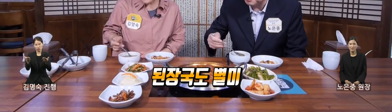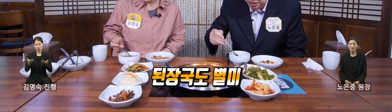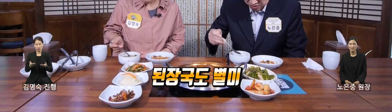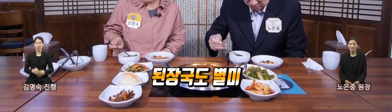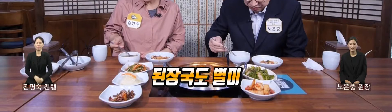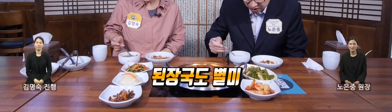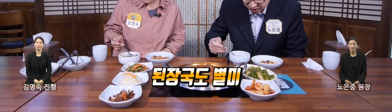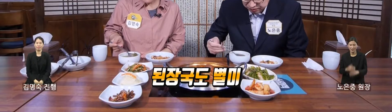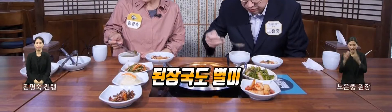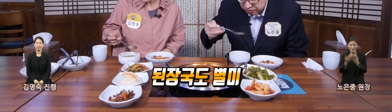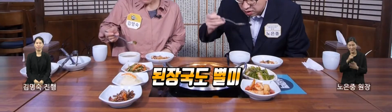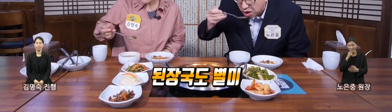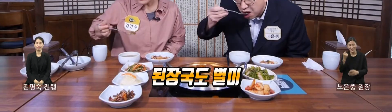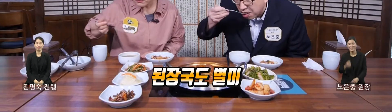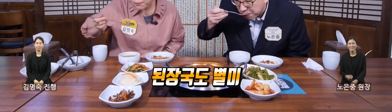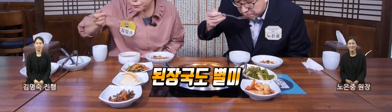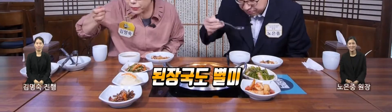다 맛있는데요.